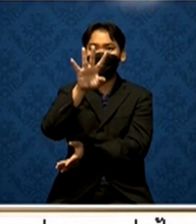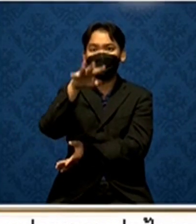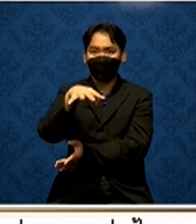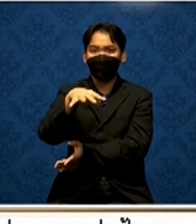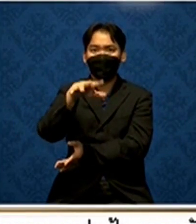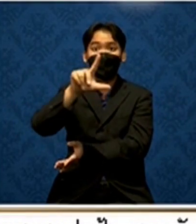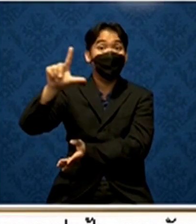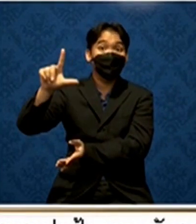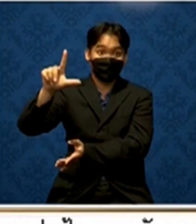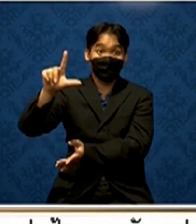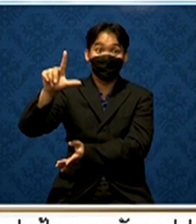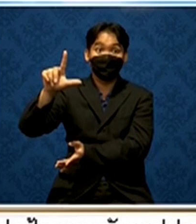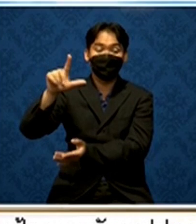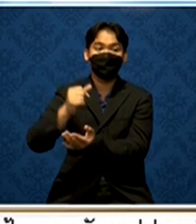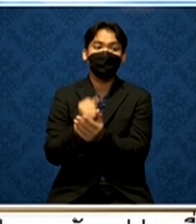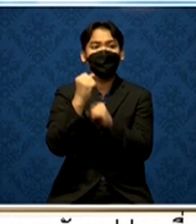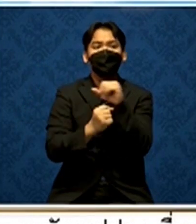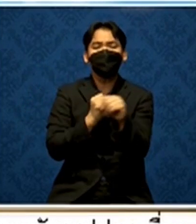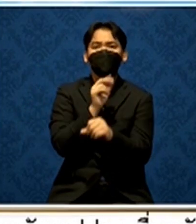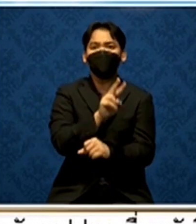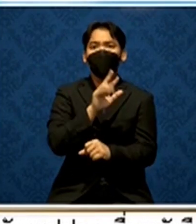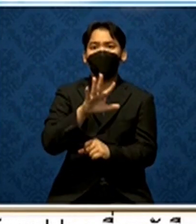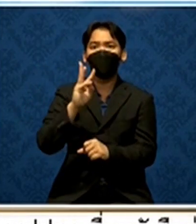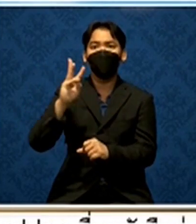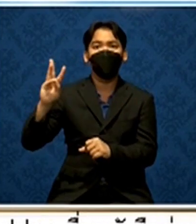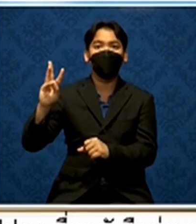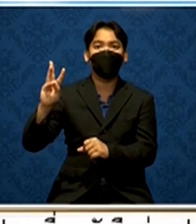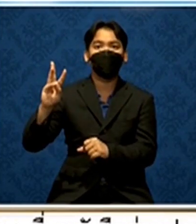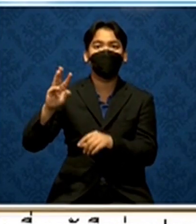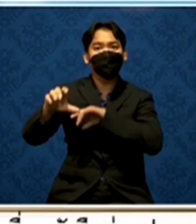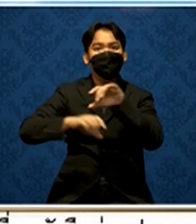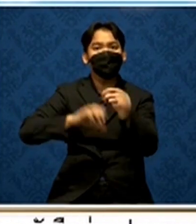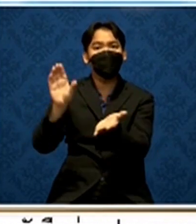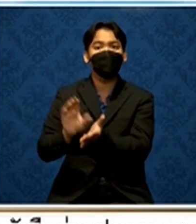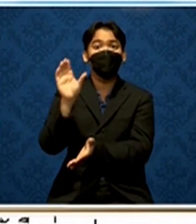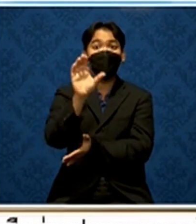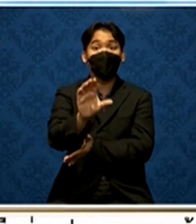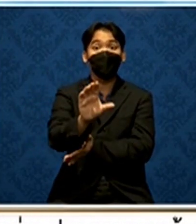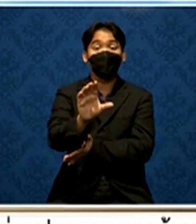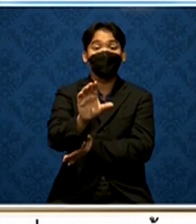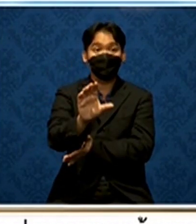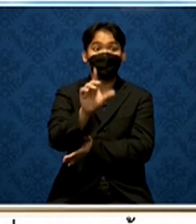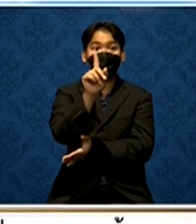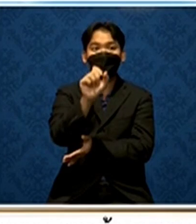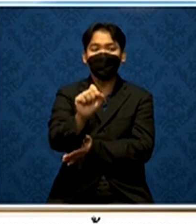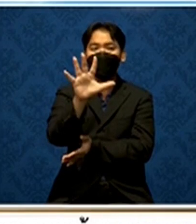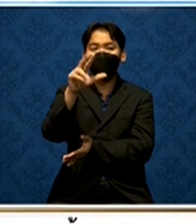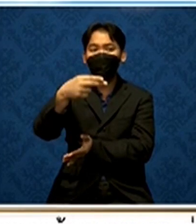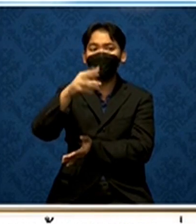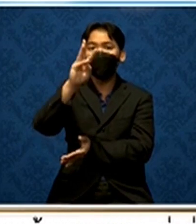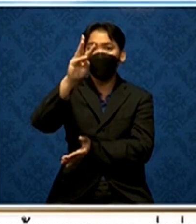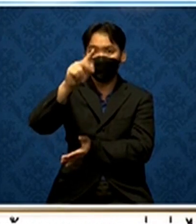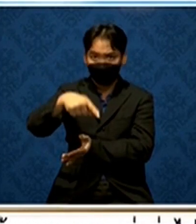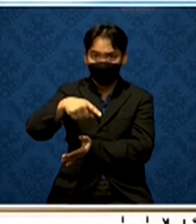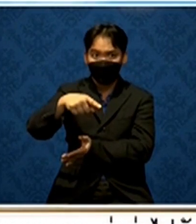154,000 ล้านบาทในปี2566ครับรัฐจัดสรรให้กระทรวงสาธารณสุข 156,400